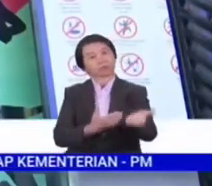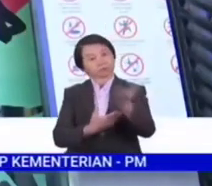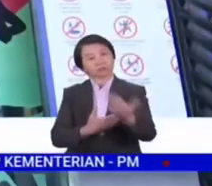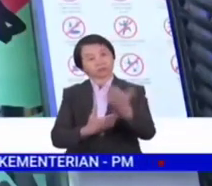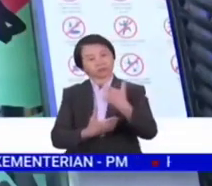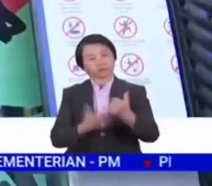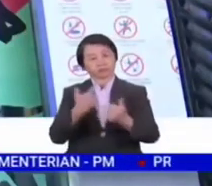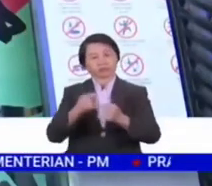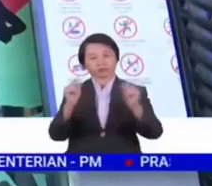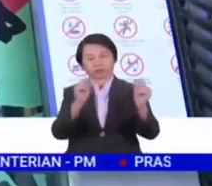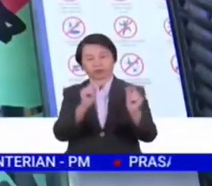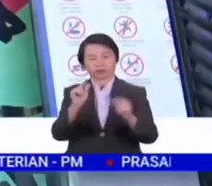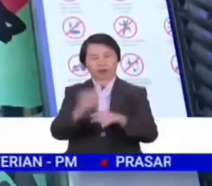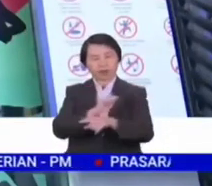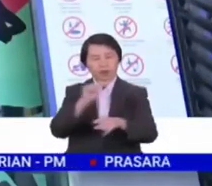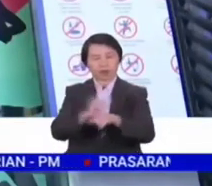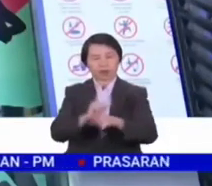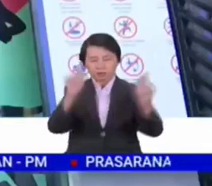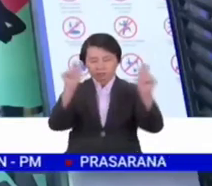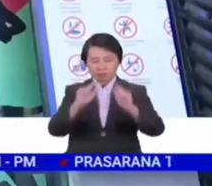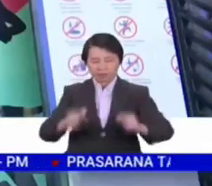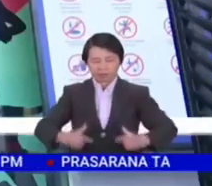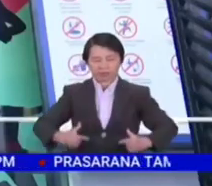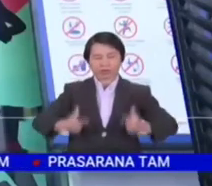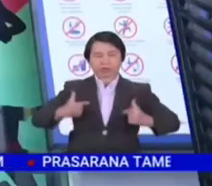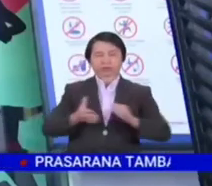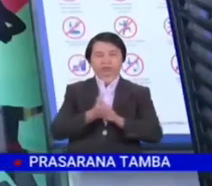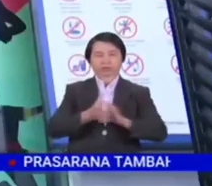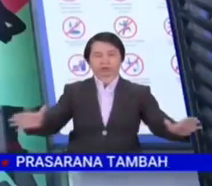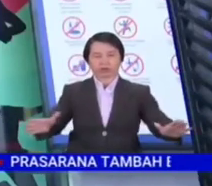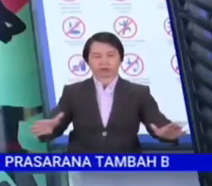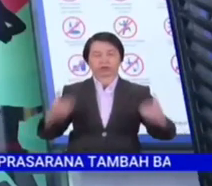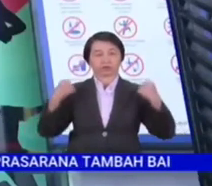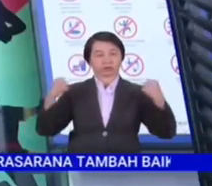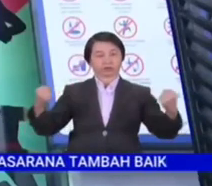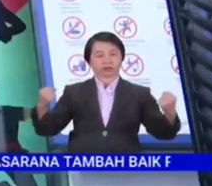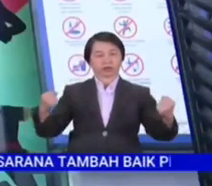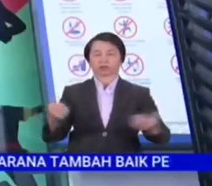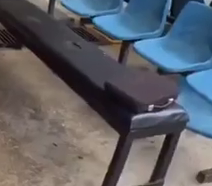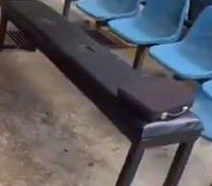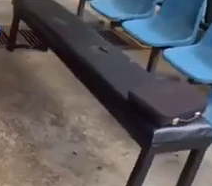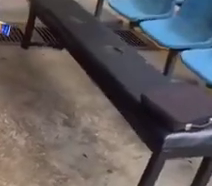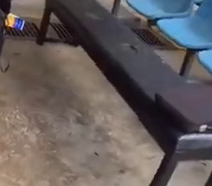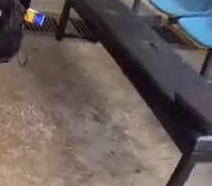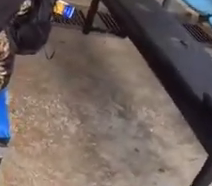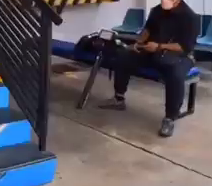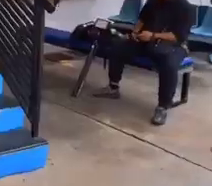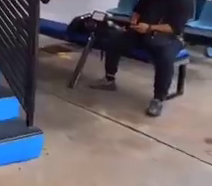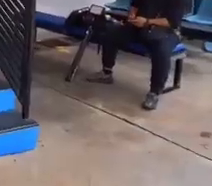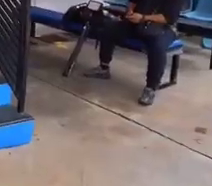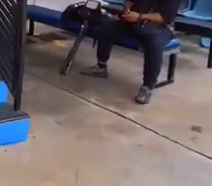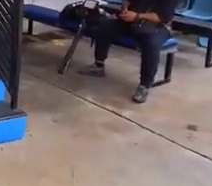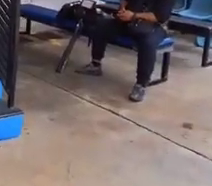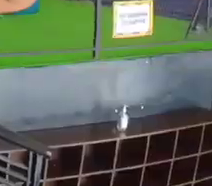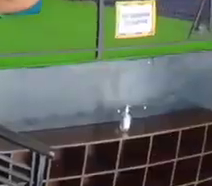amalkan gaya hidup sihat dan juga selamat. Ashraf Zuhairi, RTM.